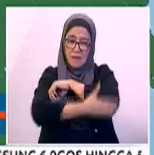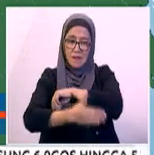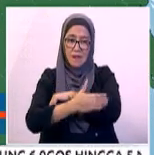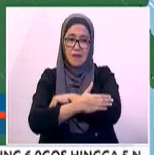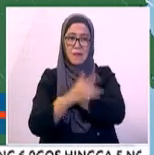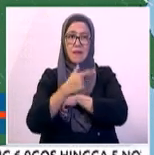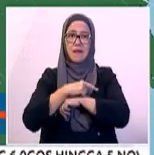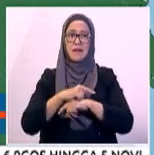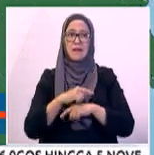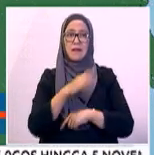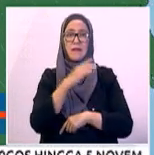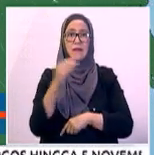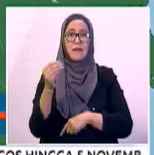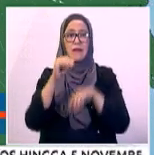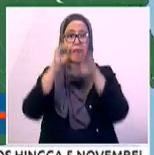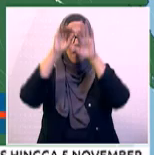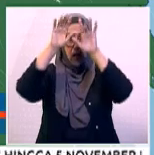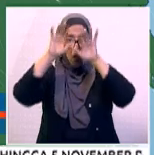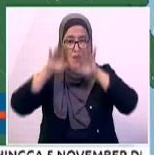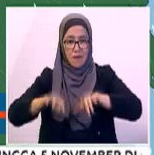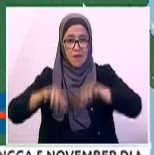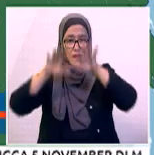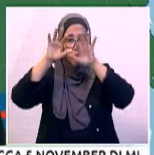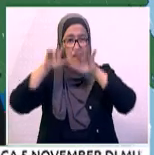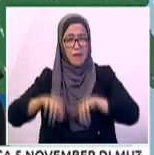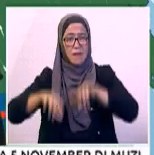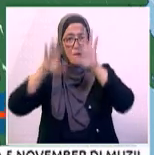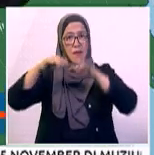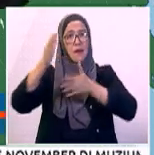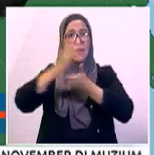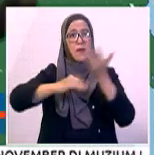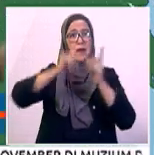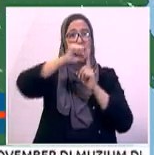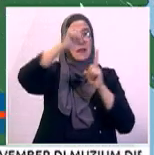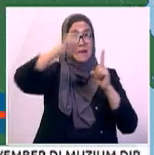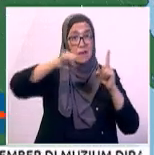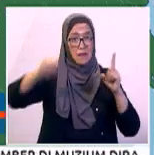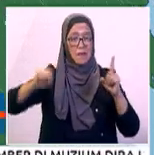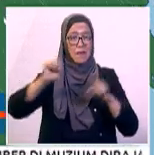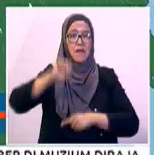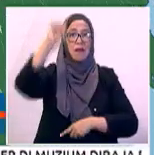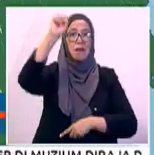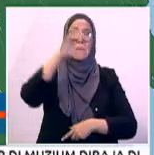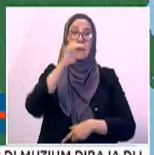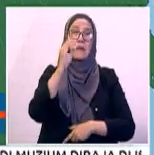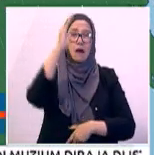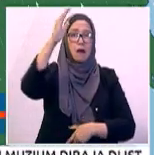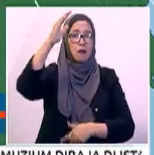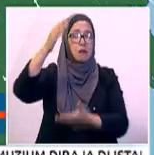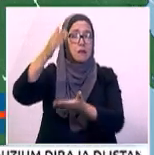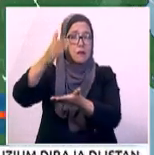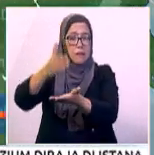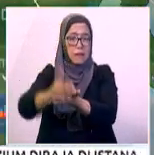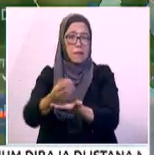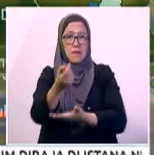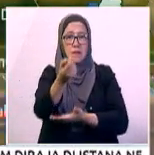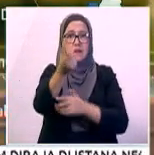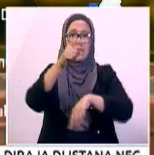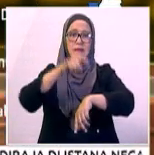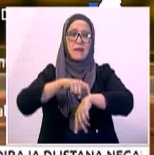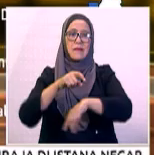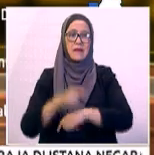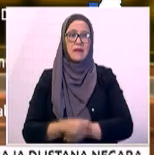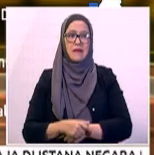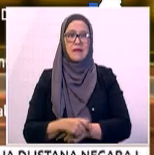secara umumnya, dengan hujan di sekitar bahagian Sandakan di Sabah dijangka akan reda sedikit masa lagi.